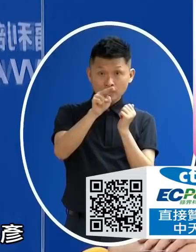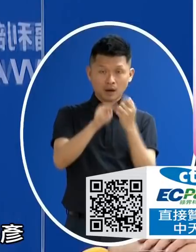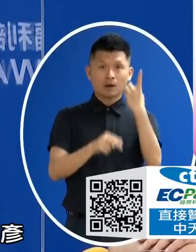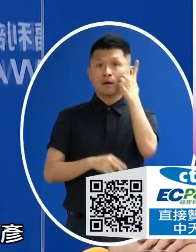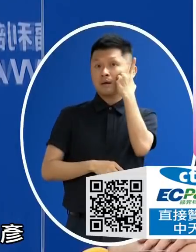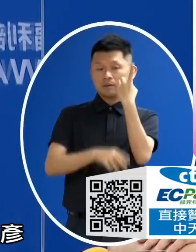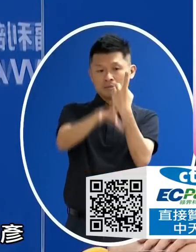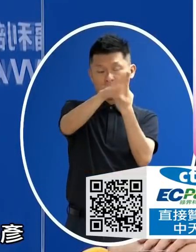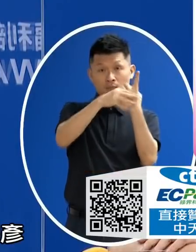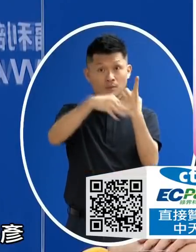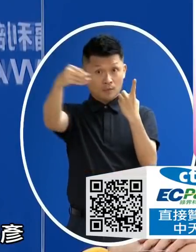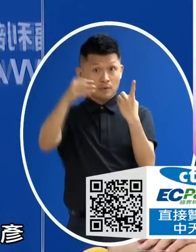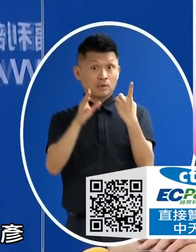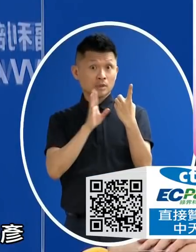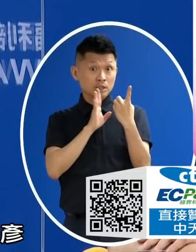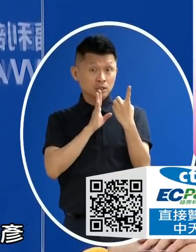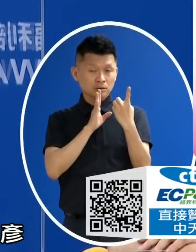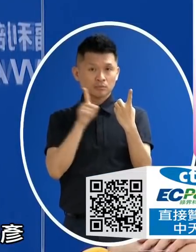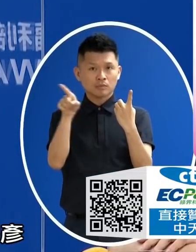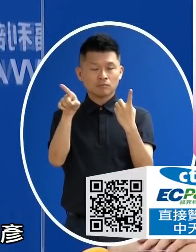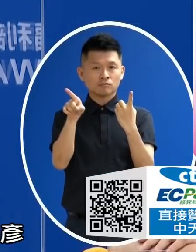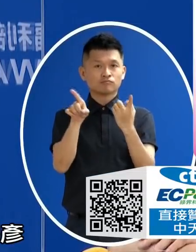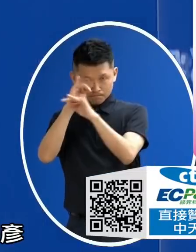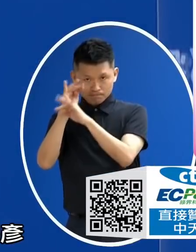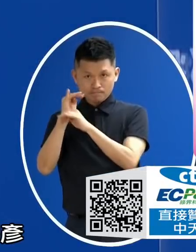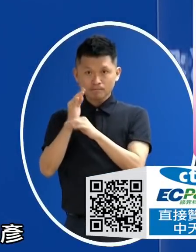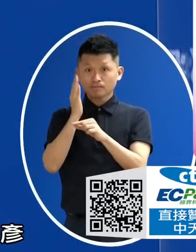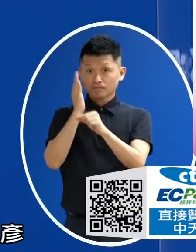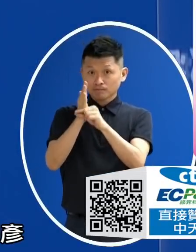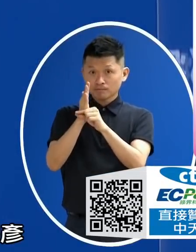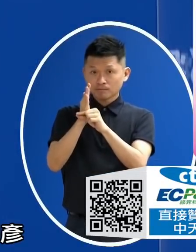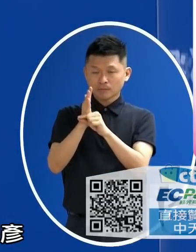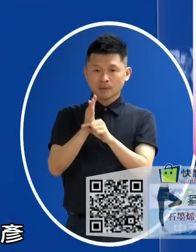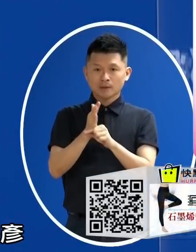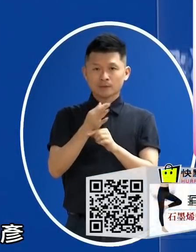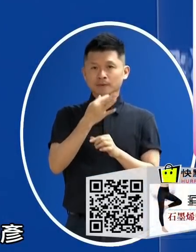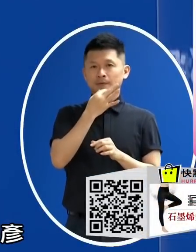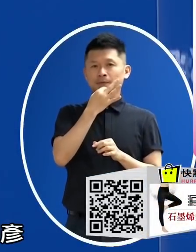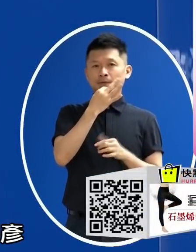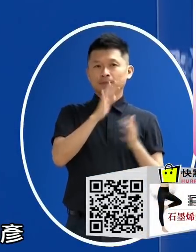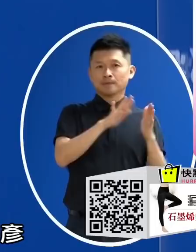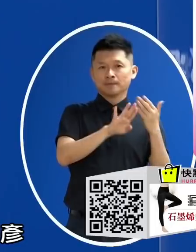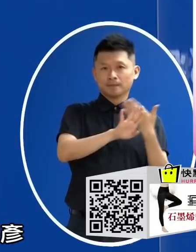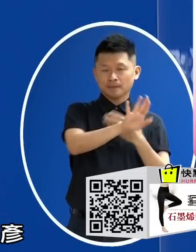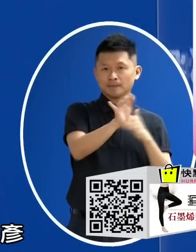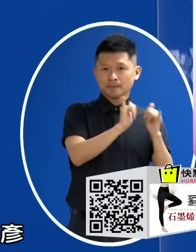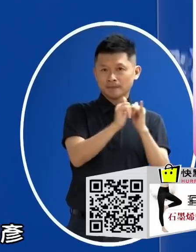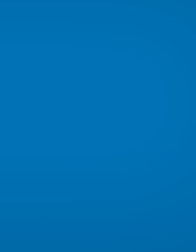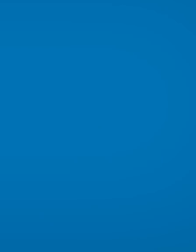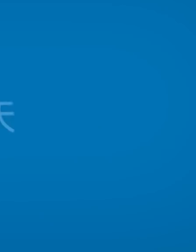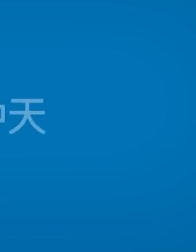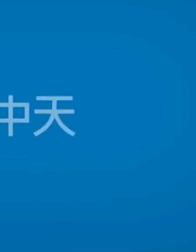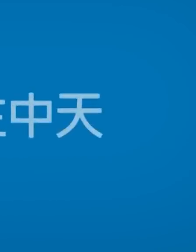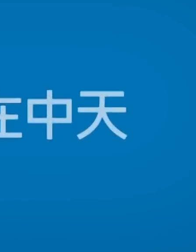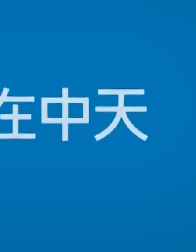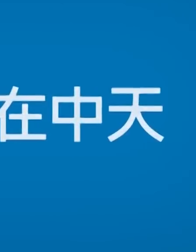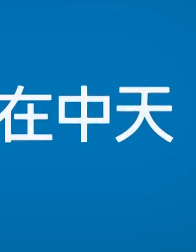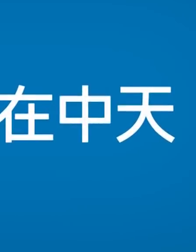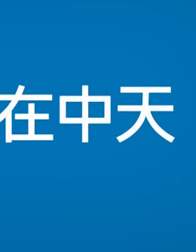候，我们会主动的将它排除不使用，我们也要避免造成外界不必要的一个误解。